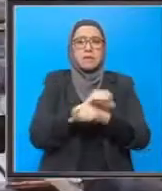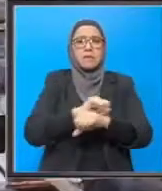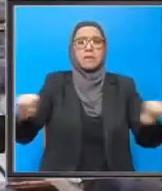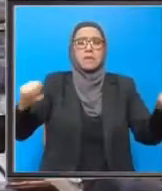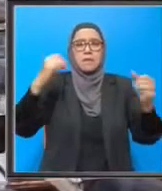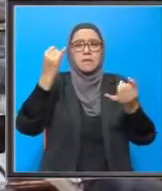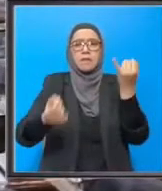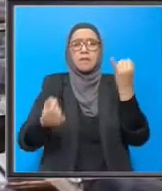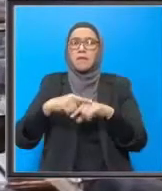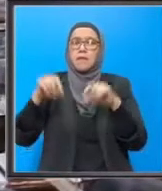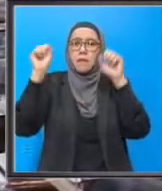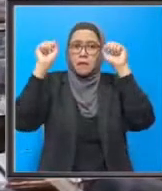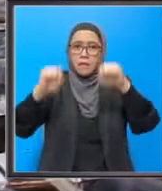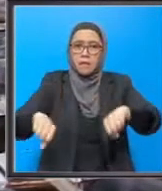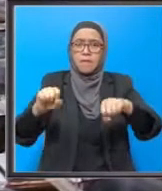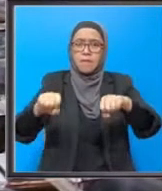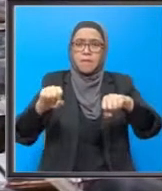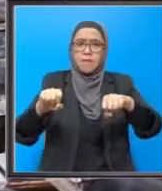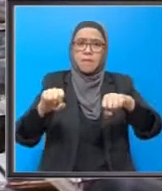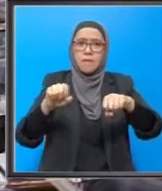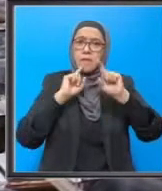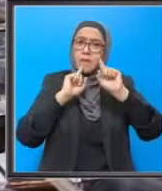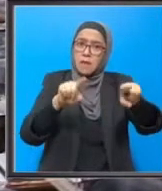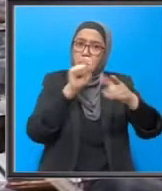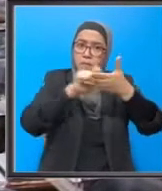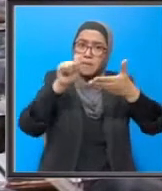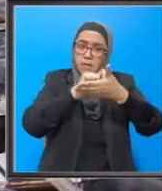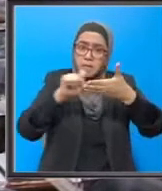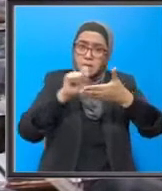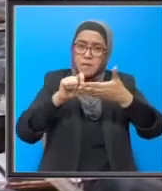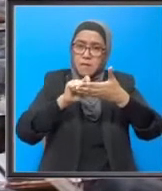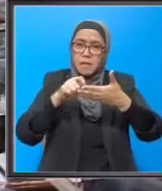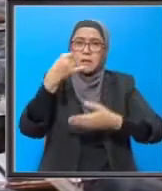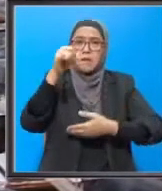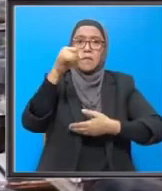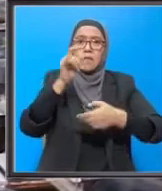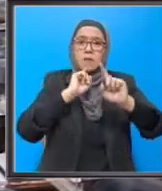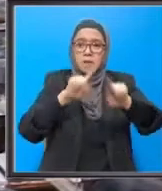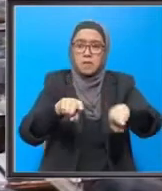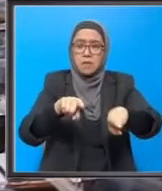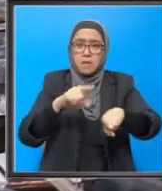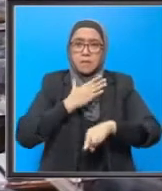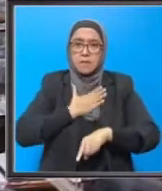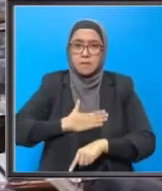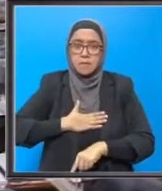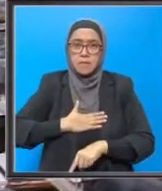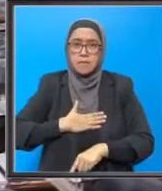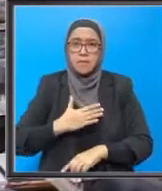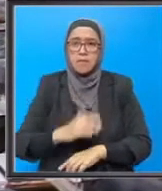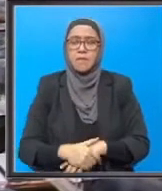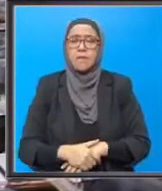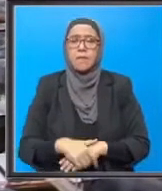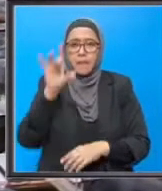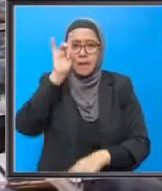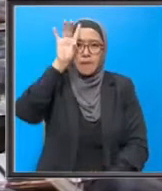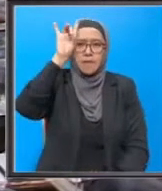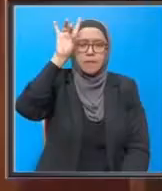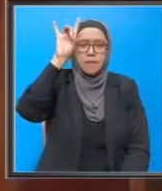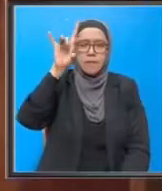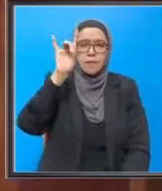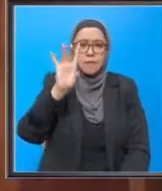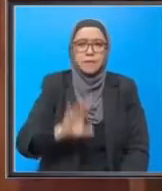boleh jawaban betul is terhadap soalan pertama usai tadi yang tidak sempat dijawab Edible jauh lagi